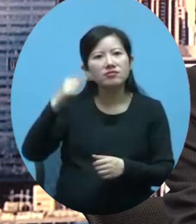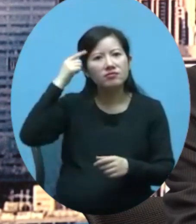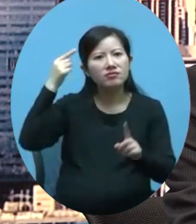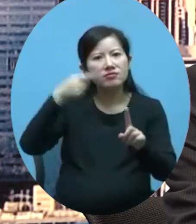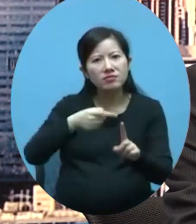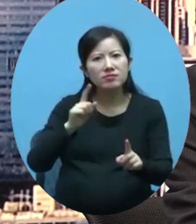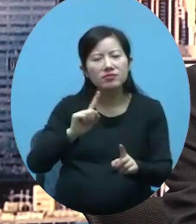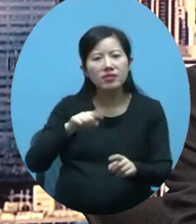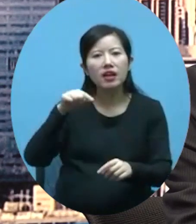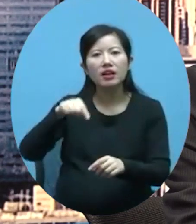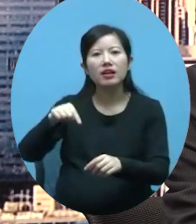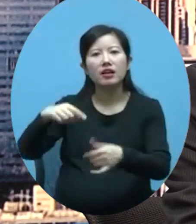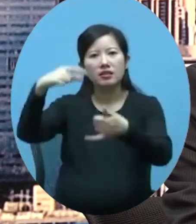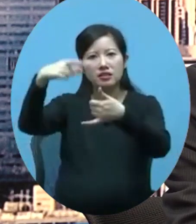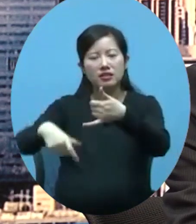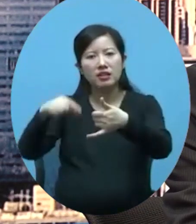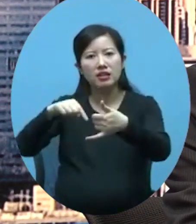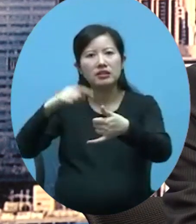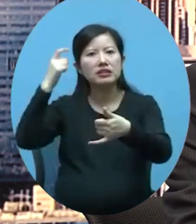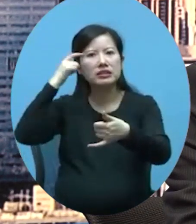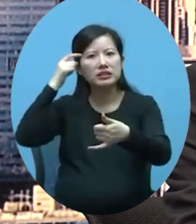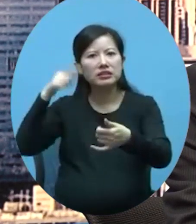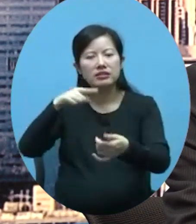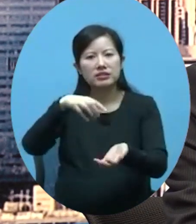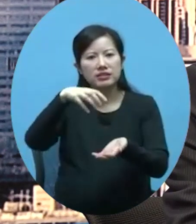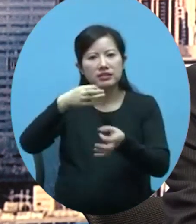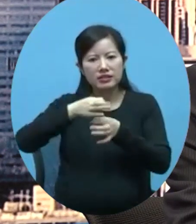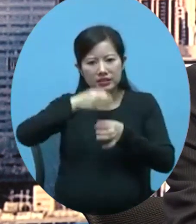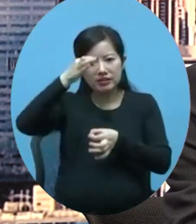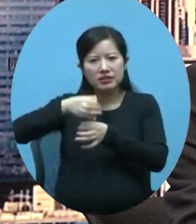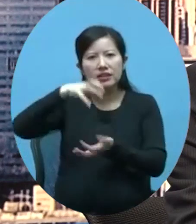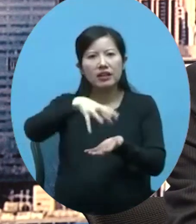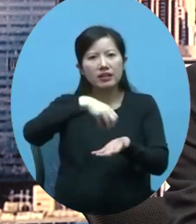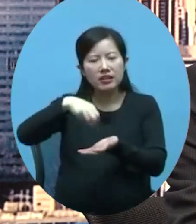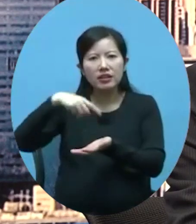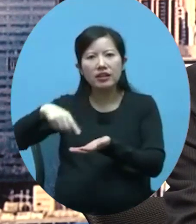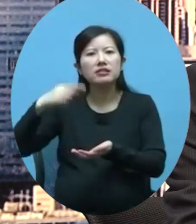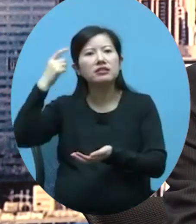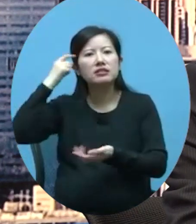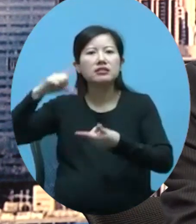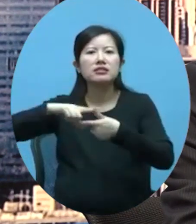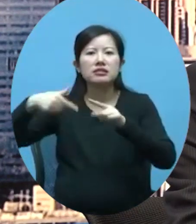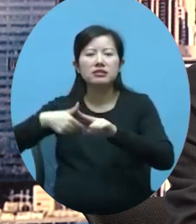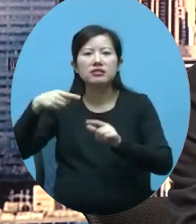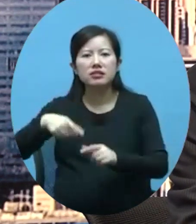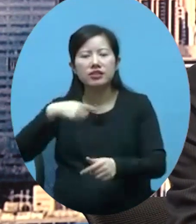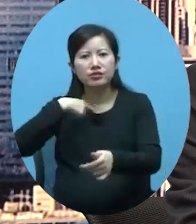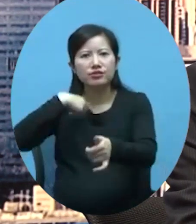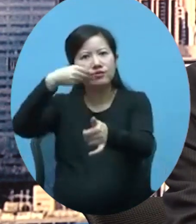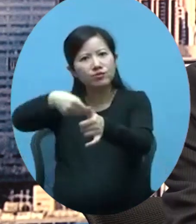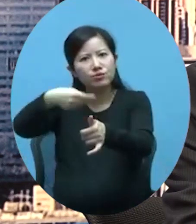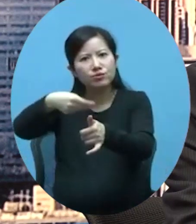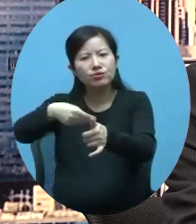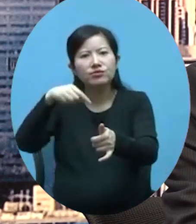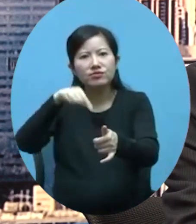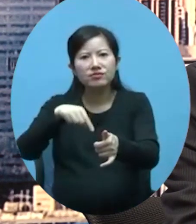明白整個收集的過程怎樣做好了那怎樣教他怎樣做呢剛才我說的時候可能